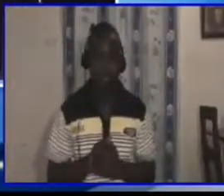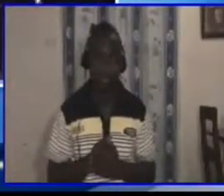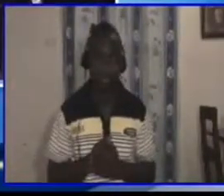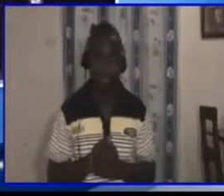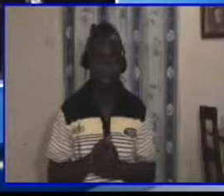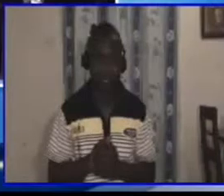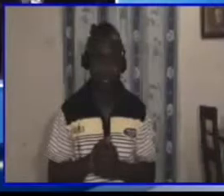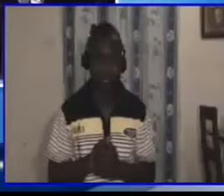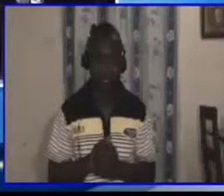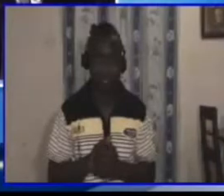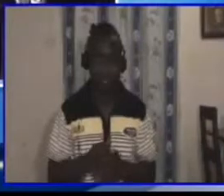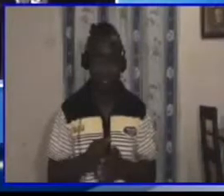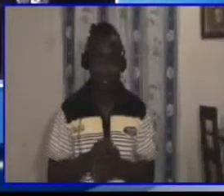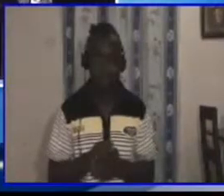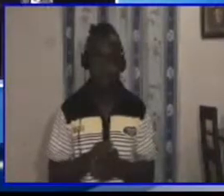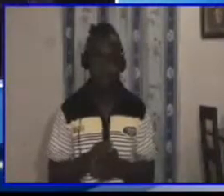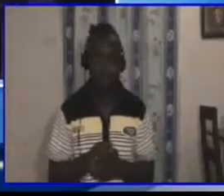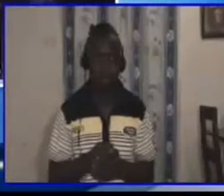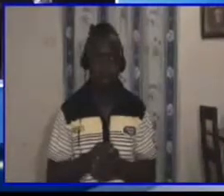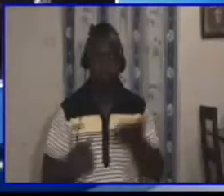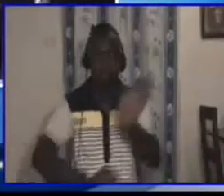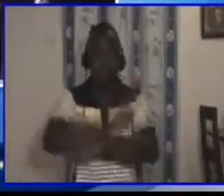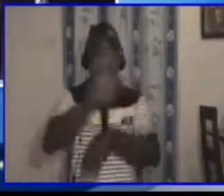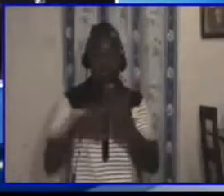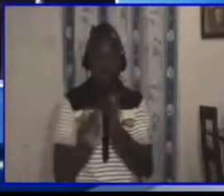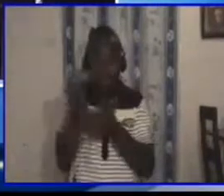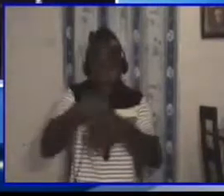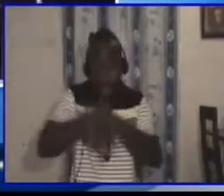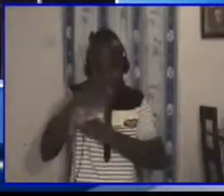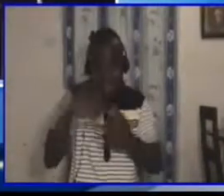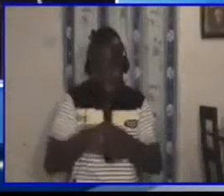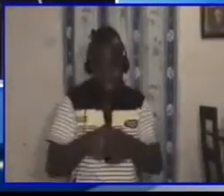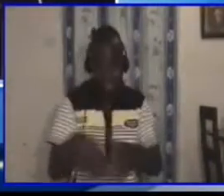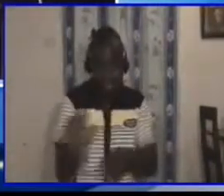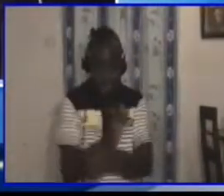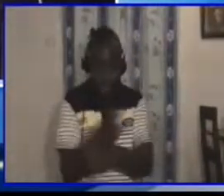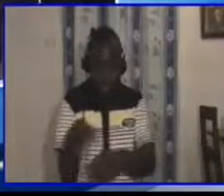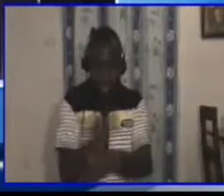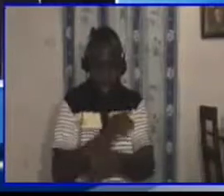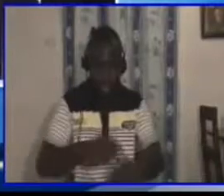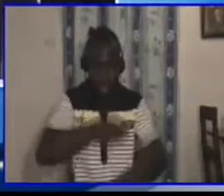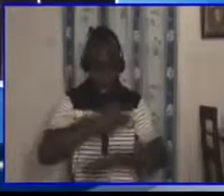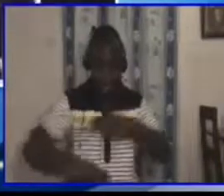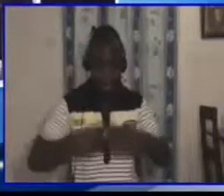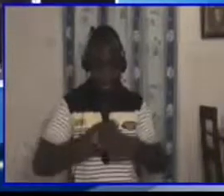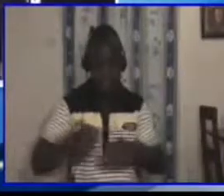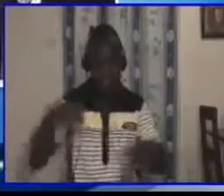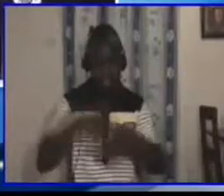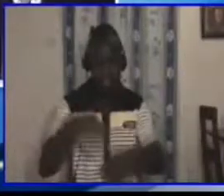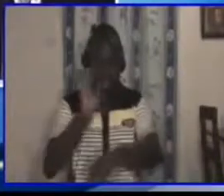attualmente abbiamo 350 e non i nazioni cristiane